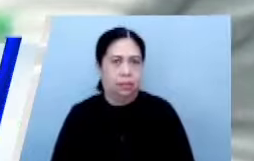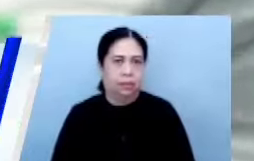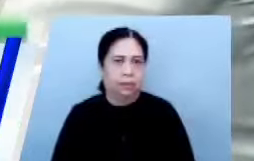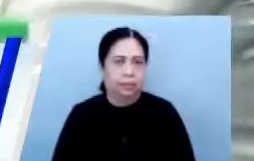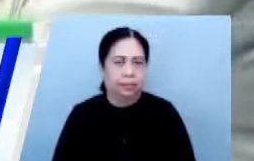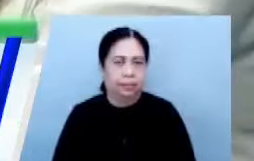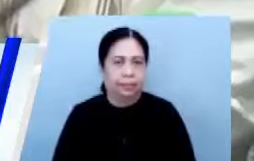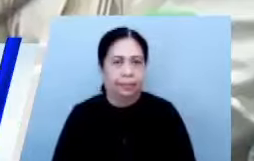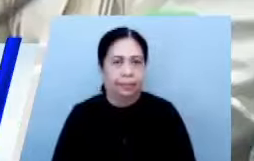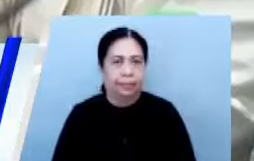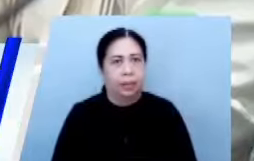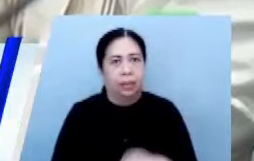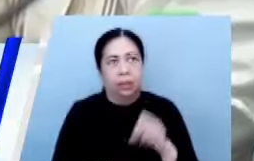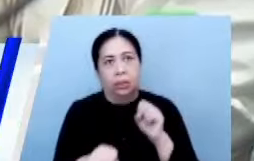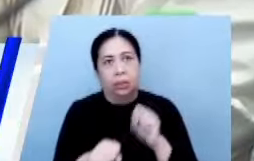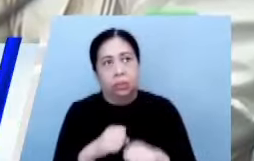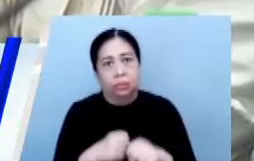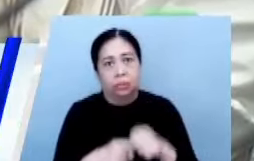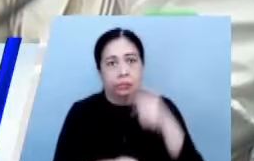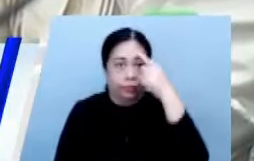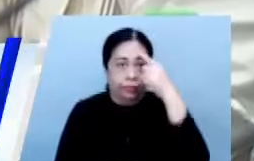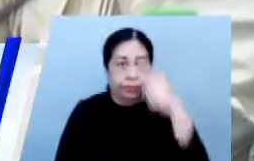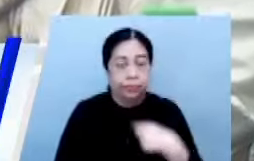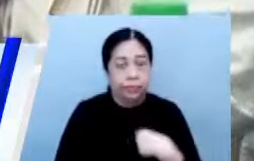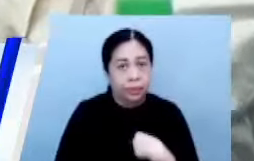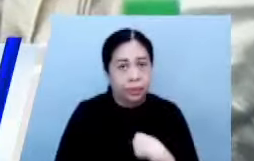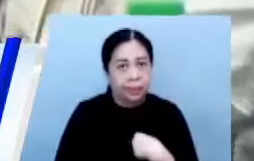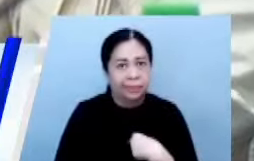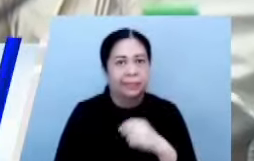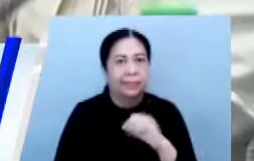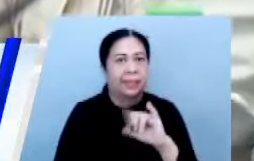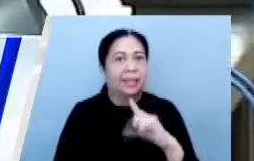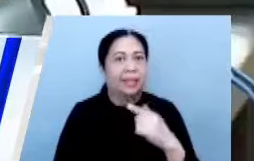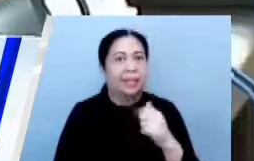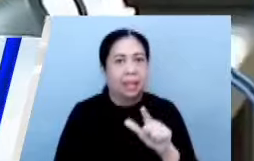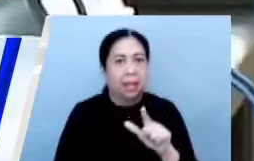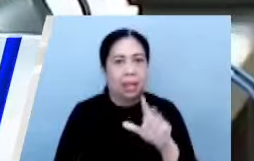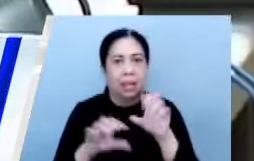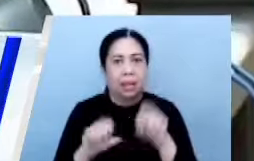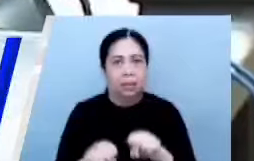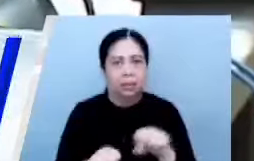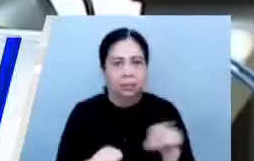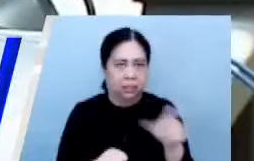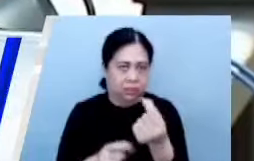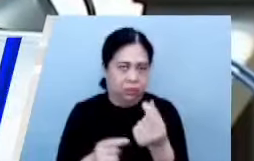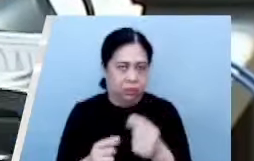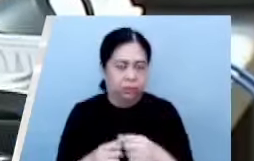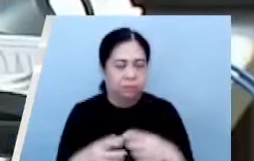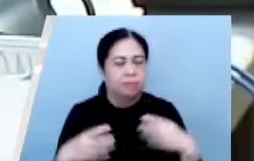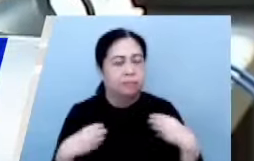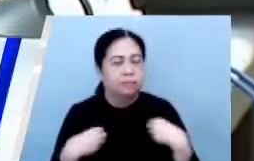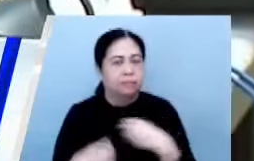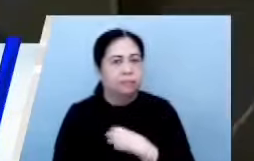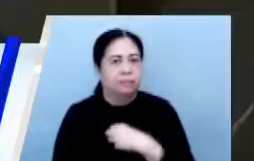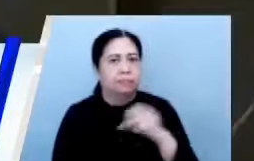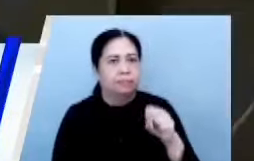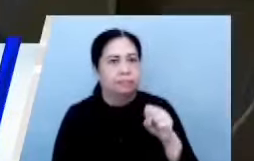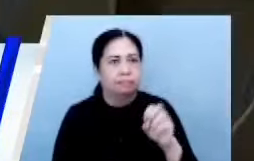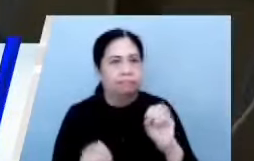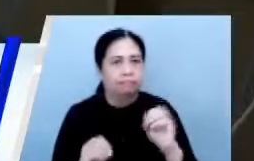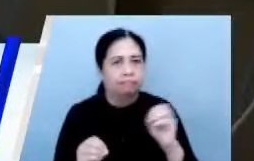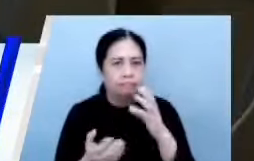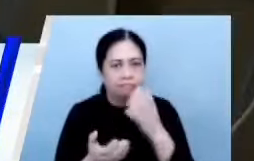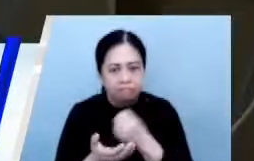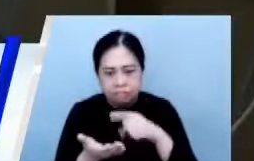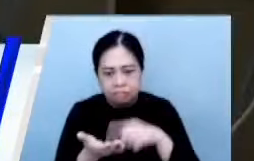So, for me, illegal arrest ang ginawa ninyo. Aminado rin ang mga pulis na wala silang nakuhang ebidensya